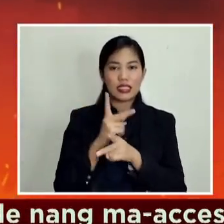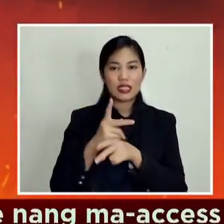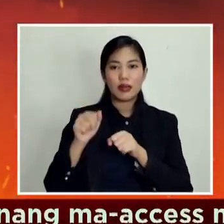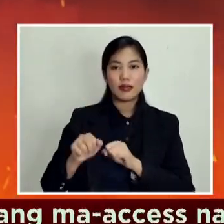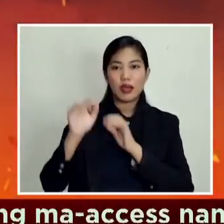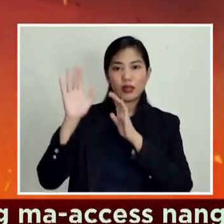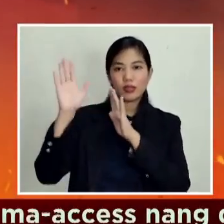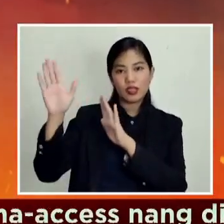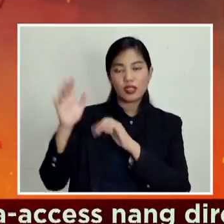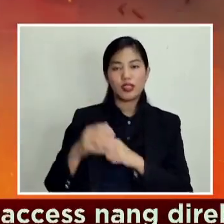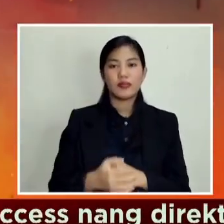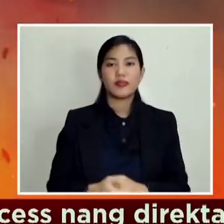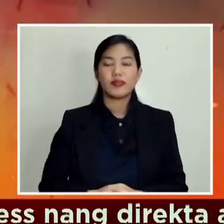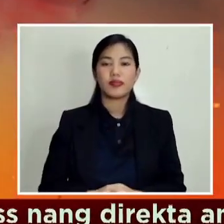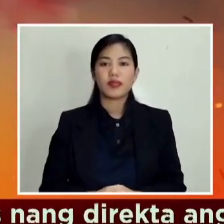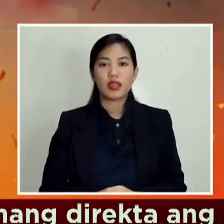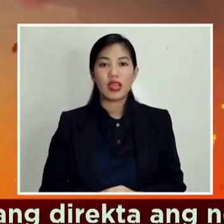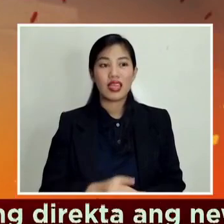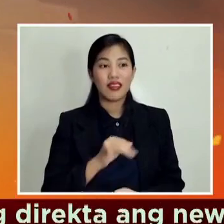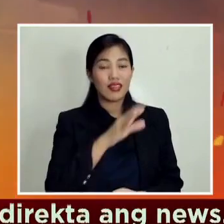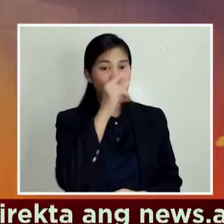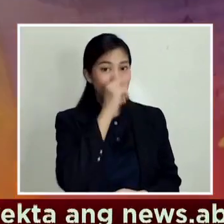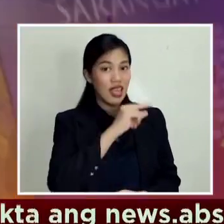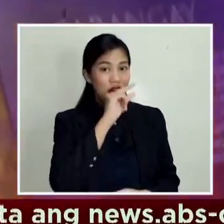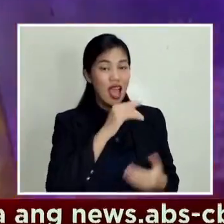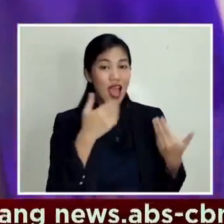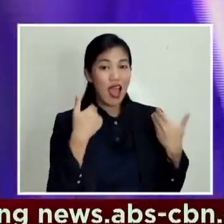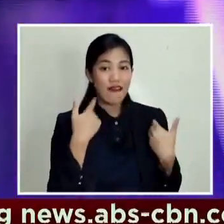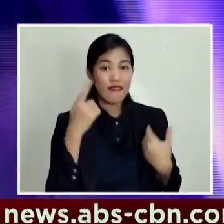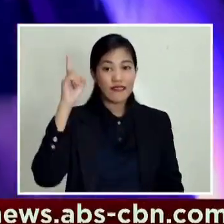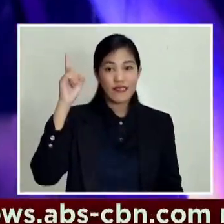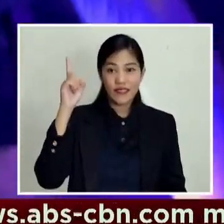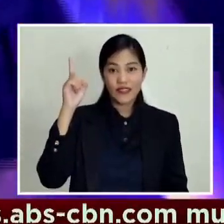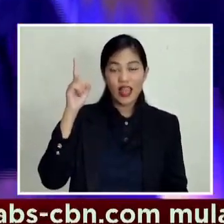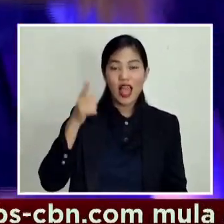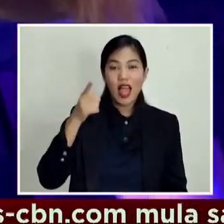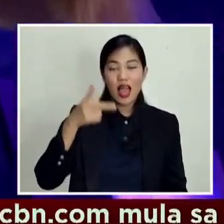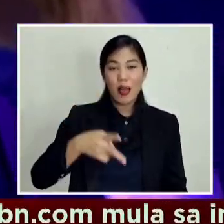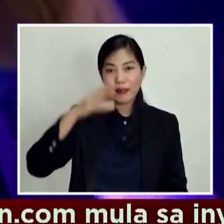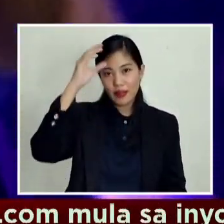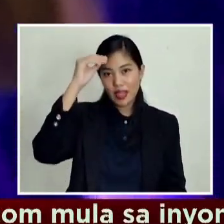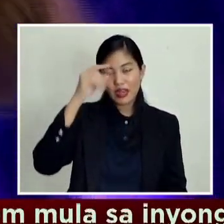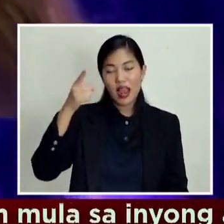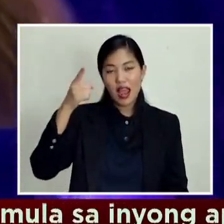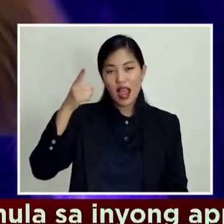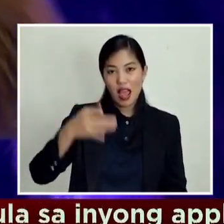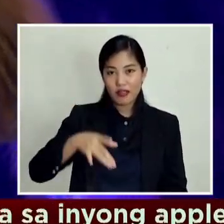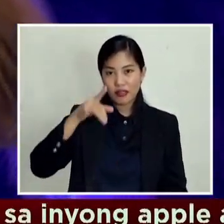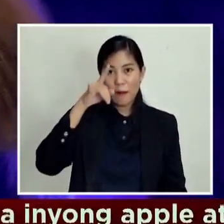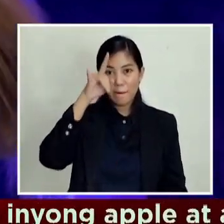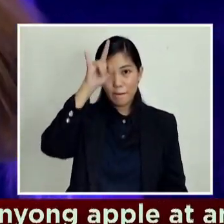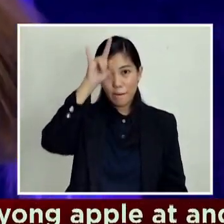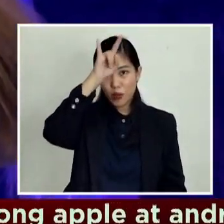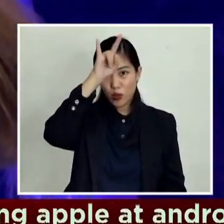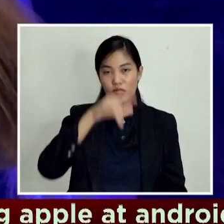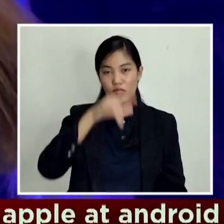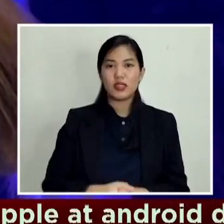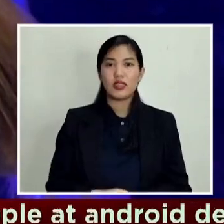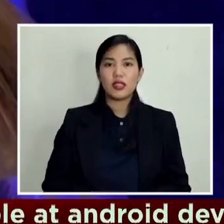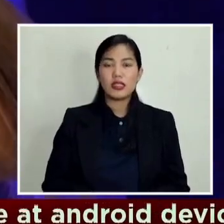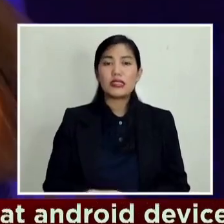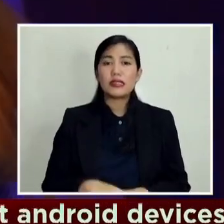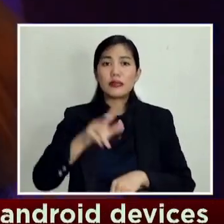mythology, may Minotaur na half-man, half-bull. Sa Pilipinas, may kalahating tao at kalahating kalabaw na kung tawagin